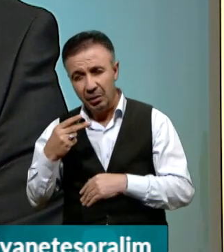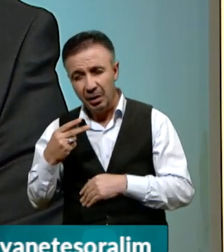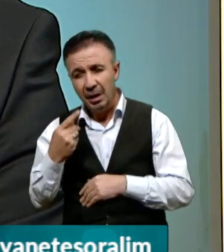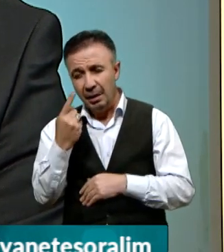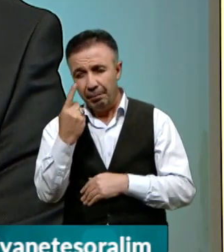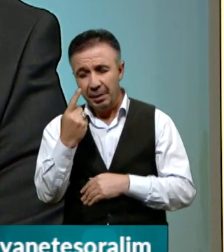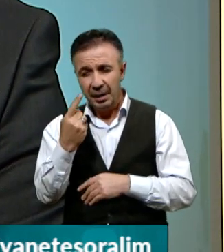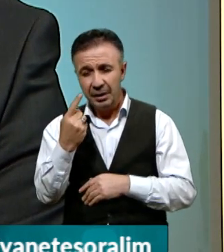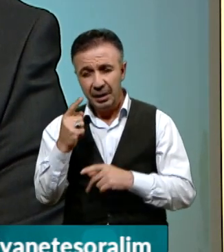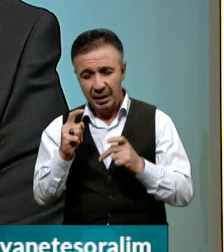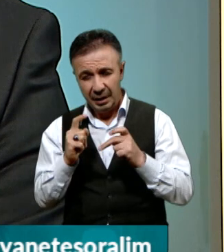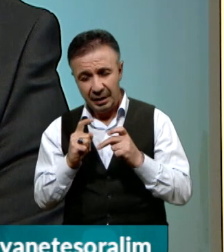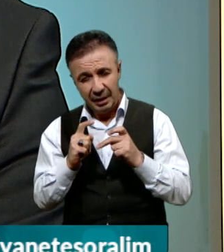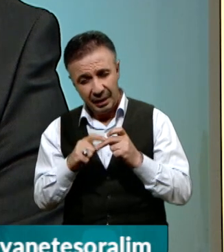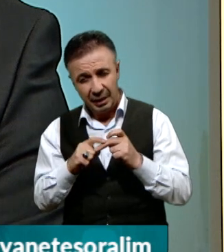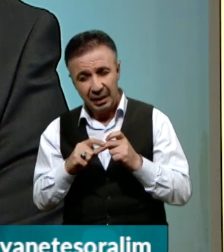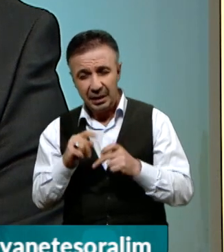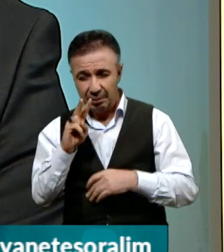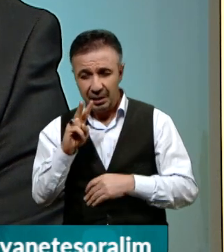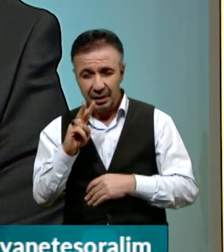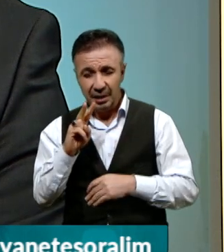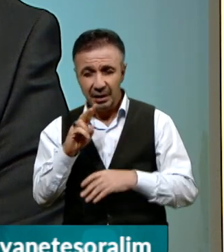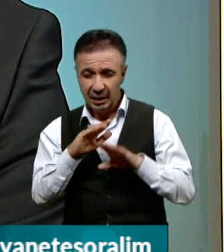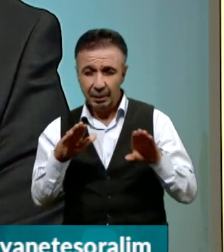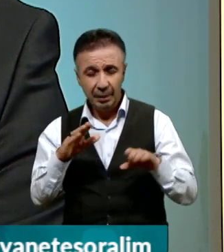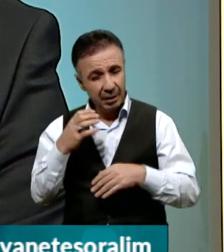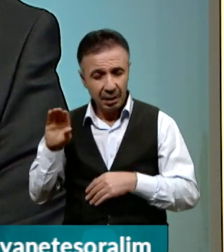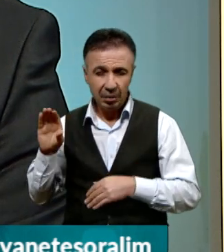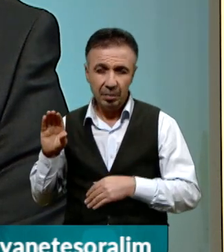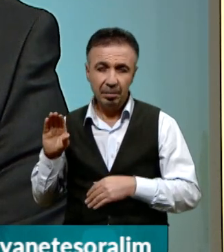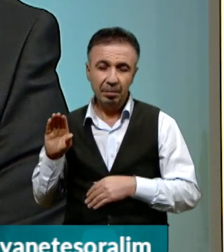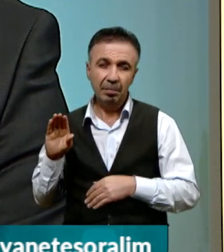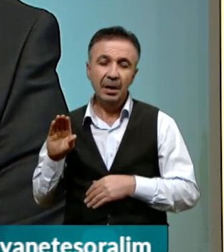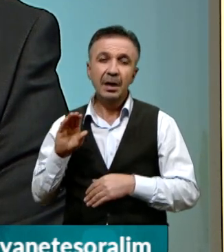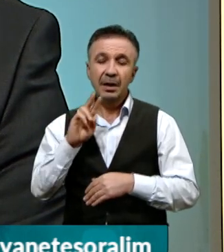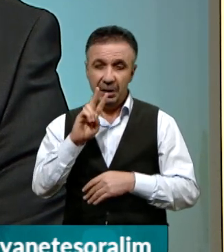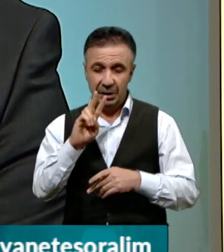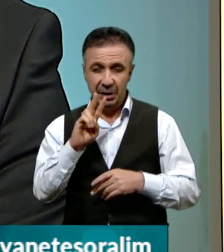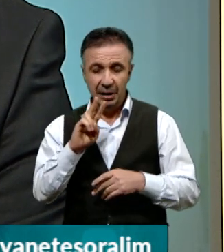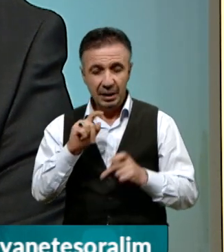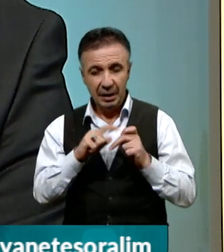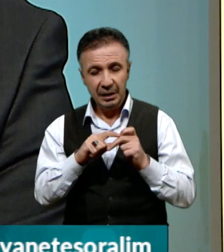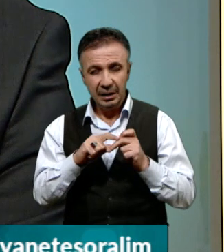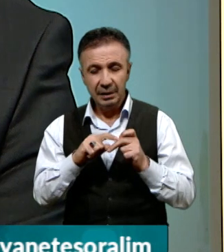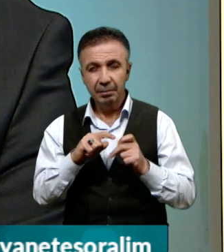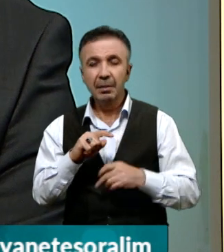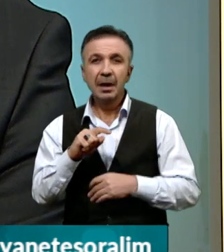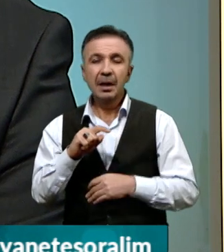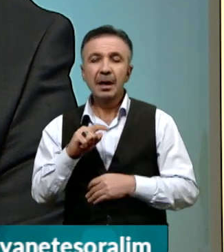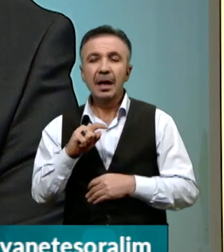tamamlar selamlayabilirim. Peki ikiyi kıldım, üçüncü rekata kalktıysam dörde tamamlamam lazım. Yani bu